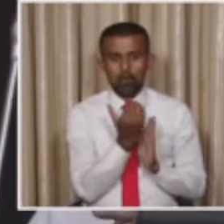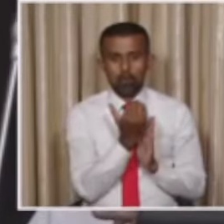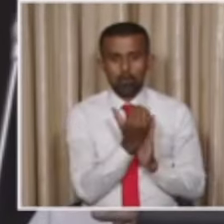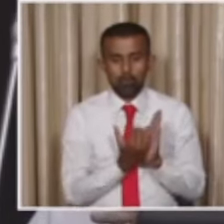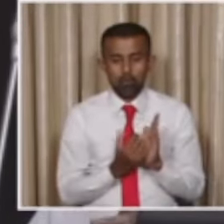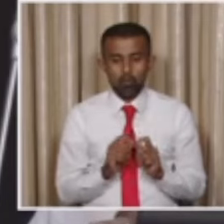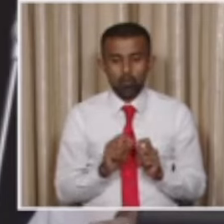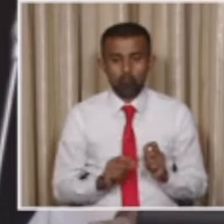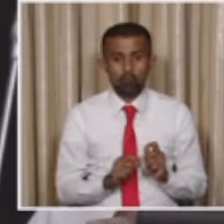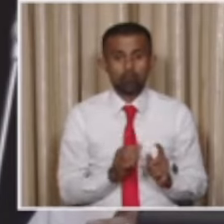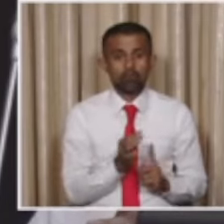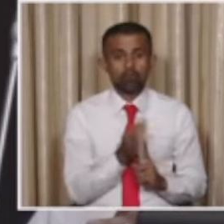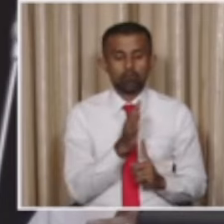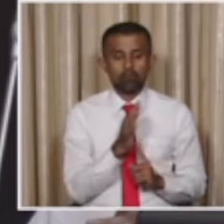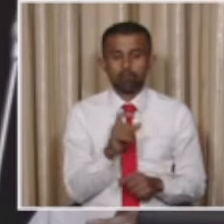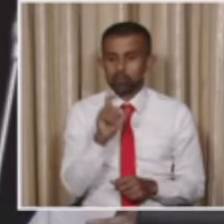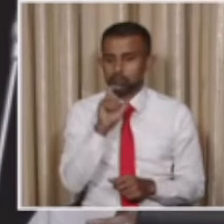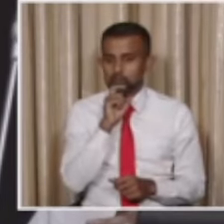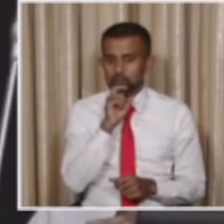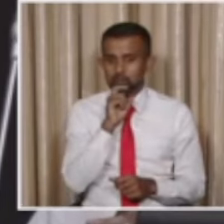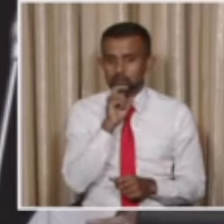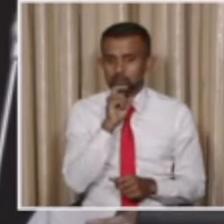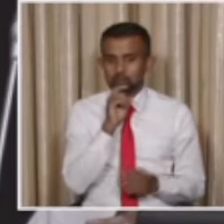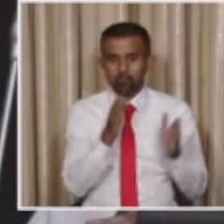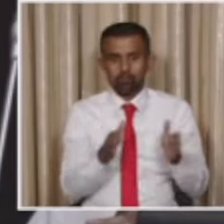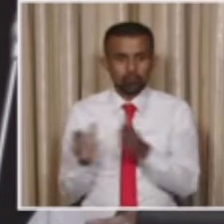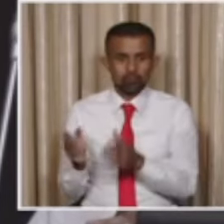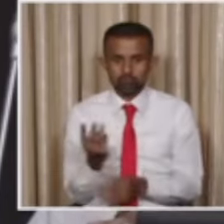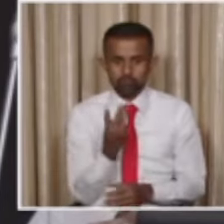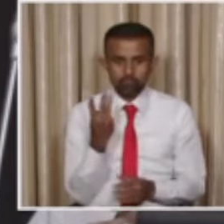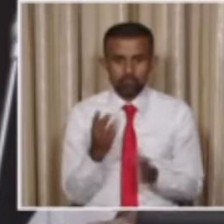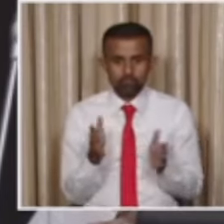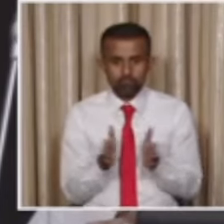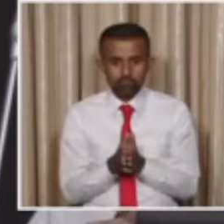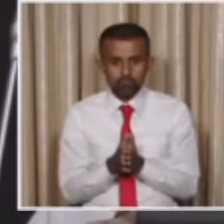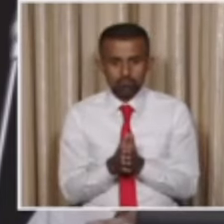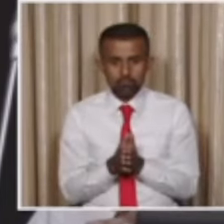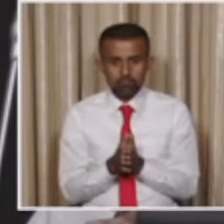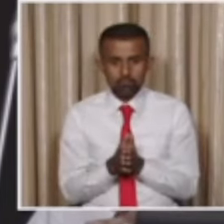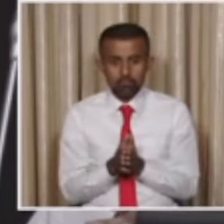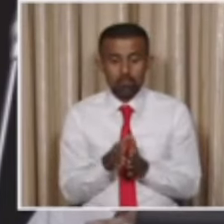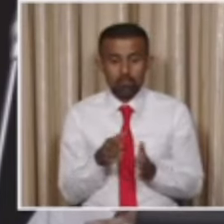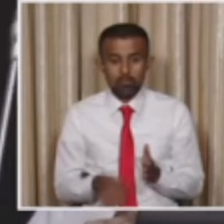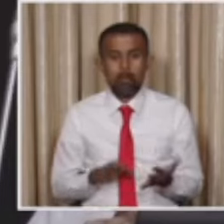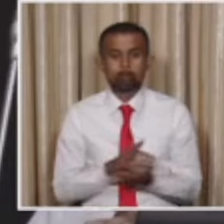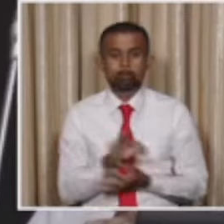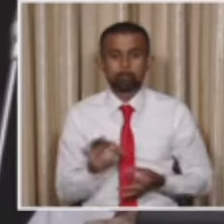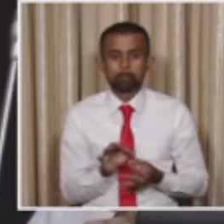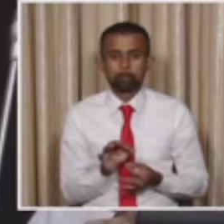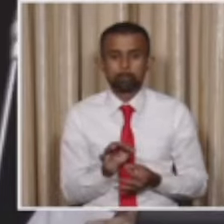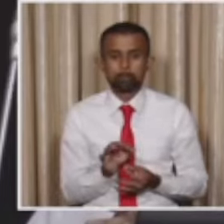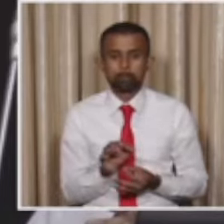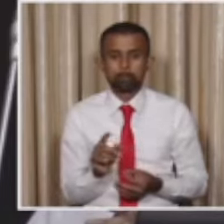විවස්ථාදායකය විදායකය අධිකරණය කියන කොළුණු තුන මත පවතින රන්දෙවලට තමයි අපි මේ ප්‍රජාතන්ත්‍රවාදය කියලා